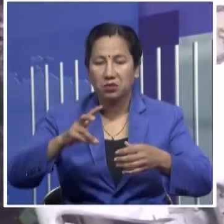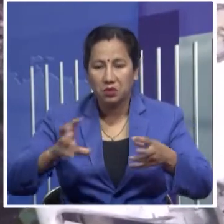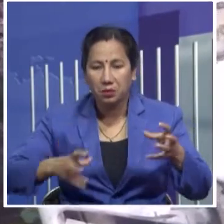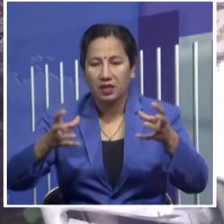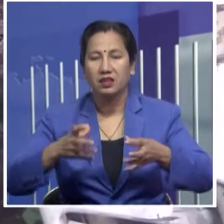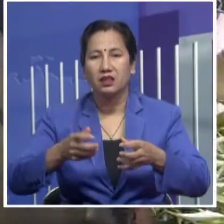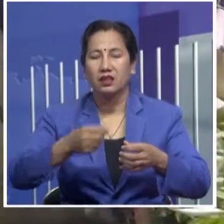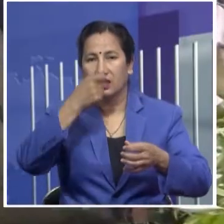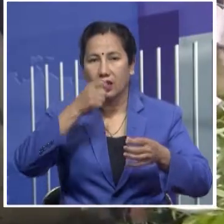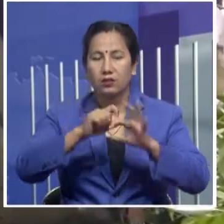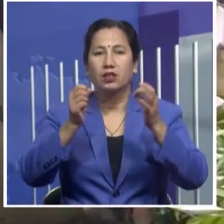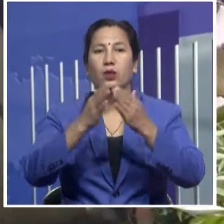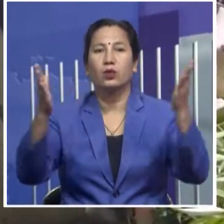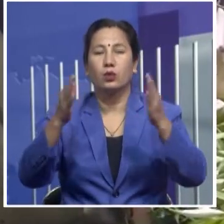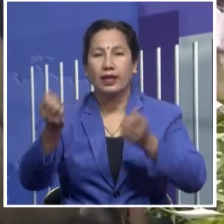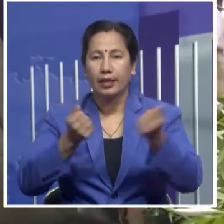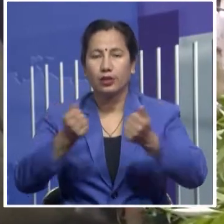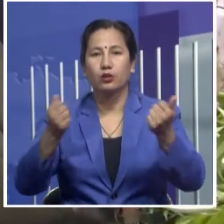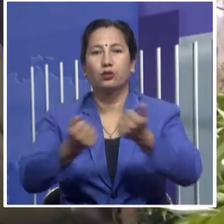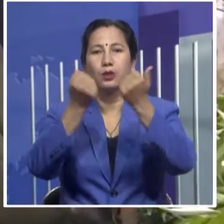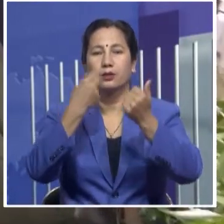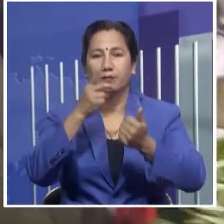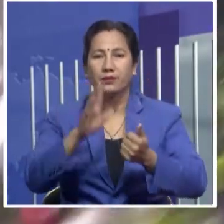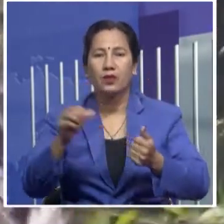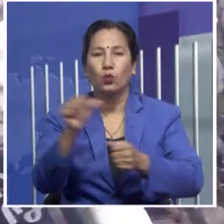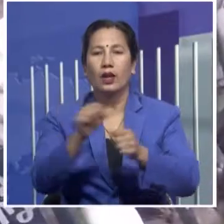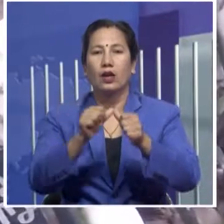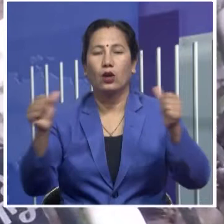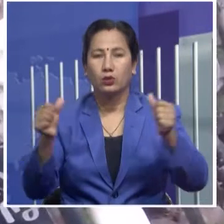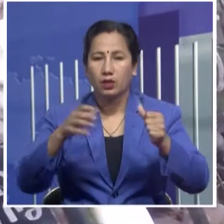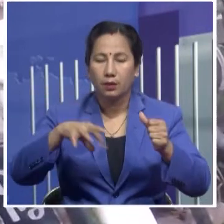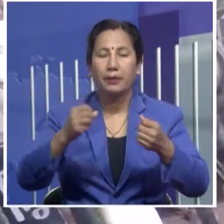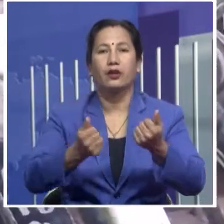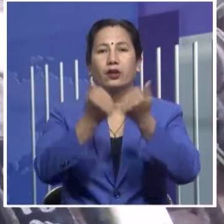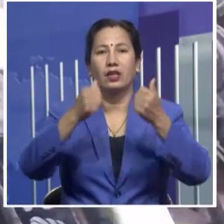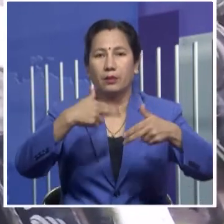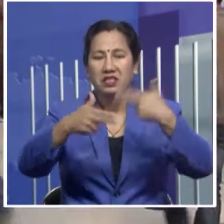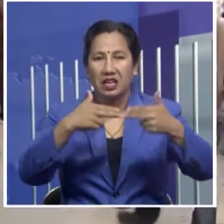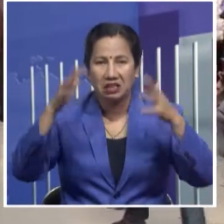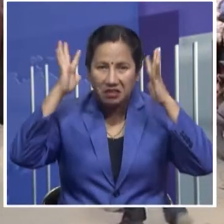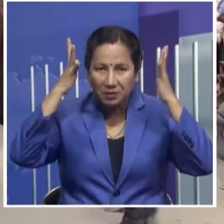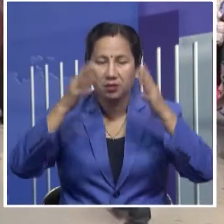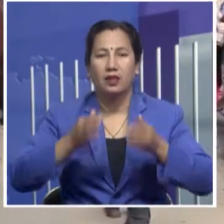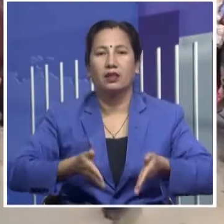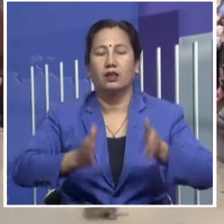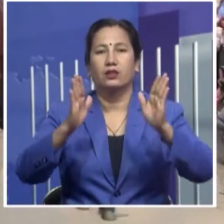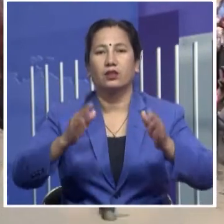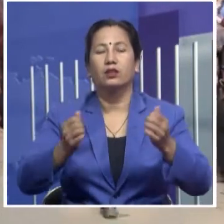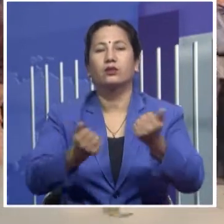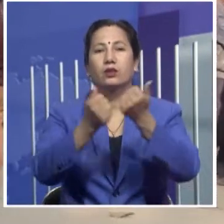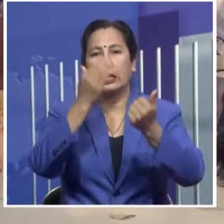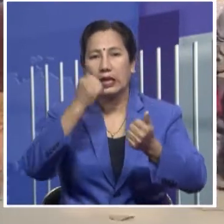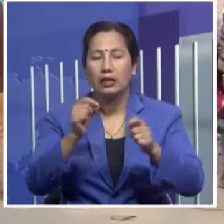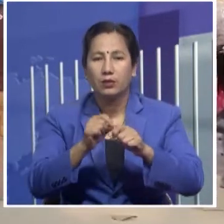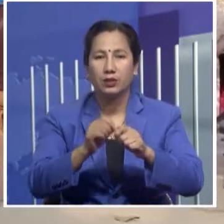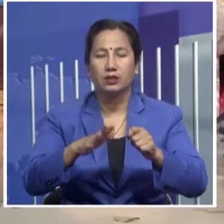क्षेत्रमा ठूला गाडीहरू बढी दुर्घटनामा परिरहेको बताउनुभयो। उहाँका अनुसार अधिकांश घटनामा चालकको लापरवाही नै सडक दुर्घटनाको कारण बनेको